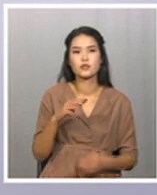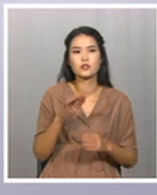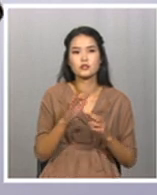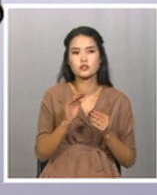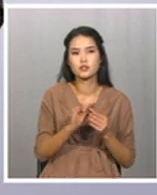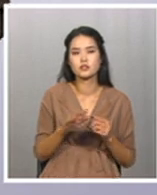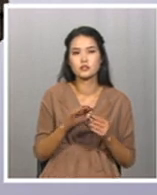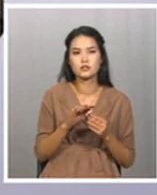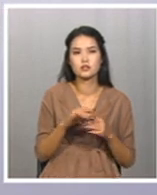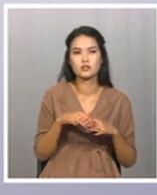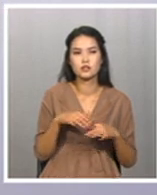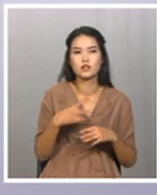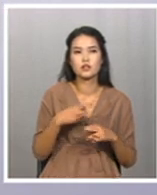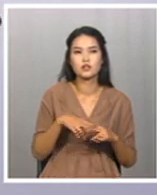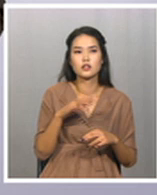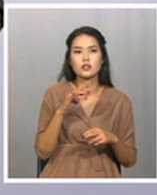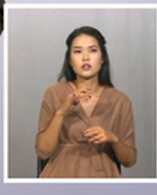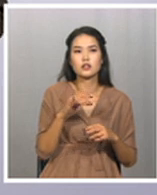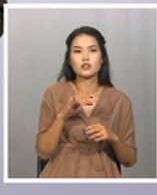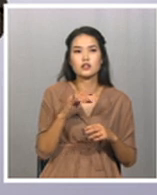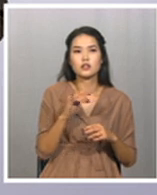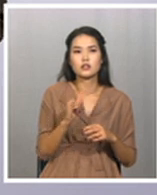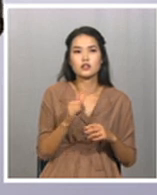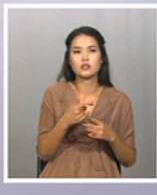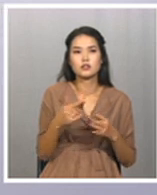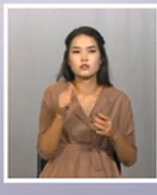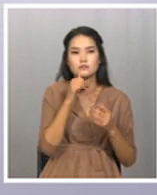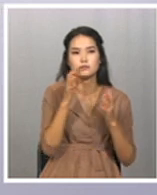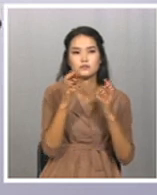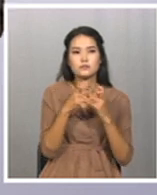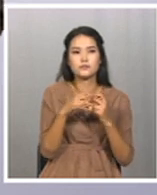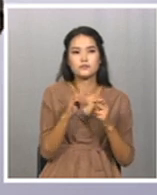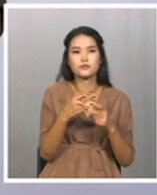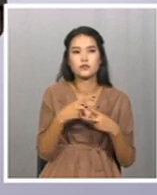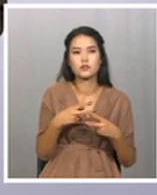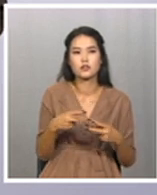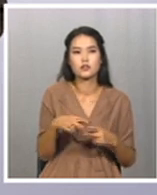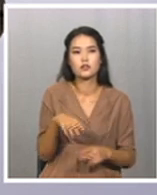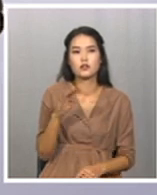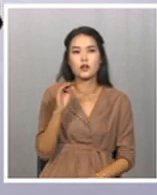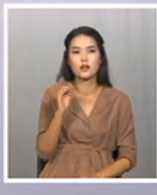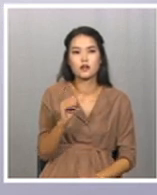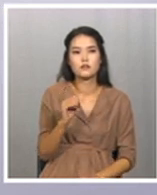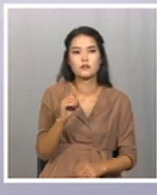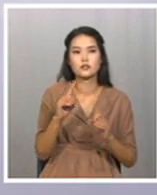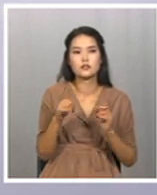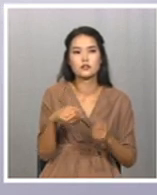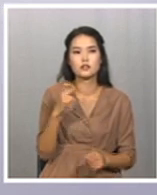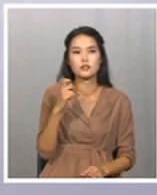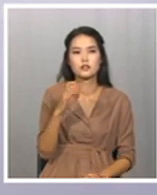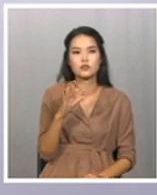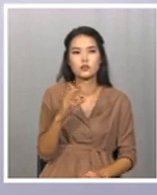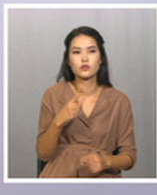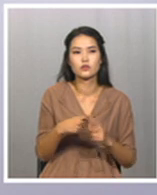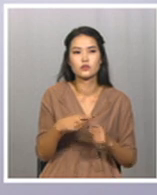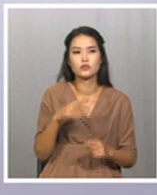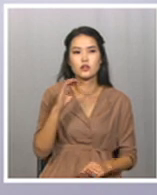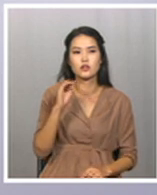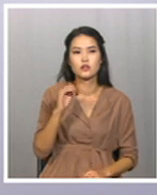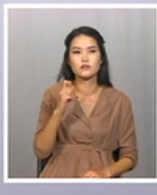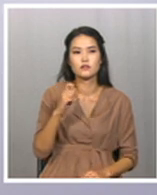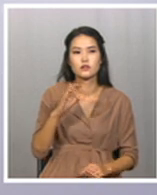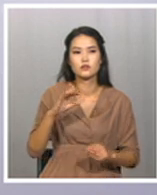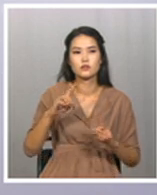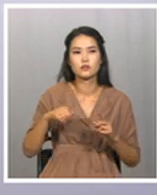Жанаманың түзуінің теңдеуін қайталап кетейік. Яғни, Y тең болады, Fx0 қосылған